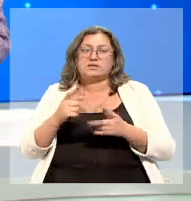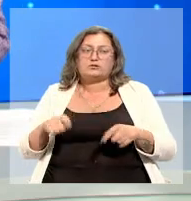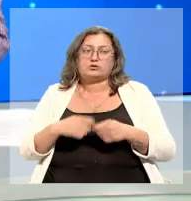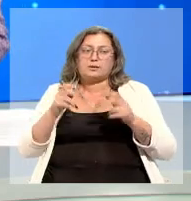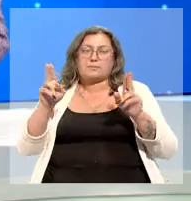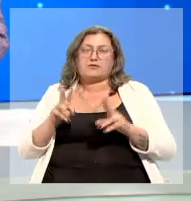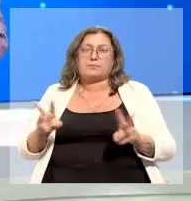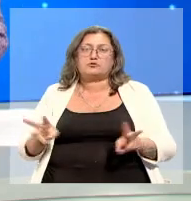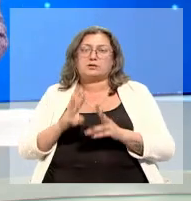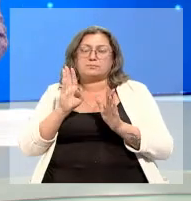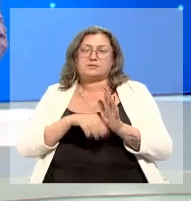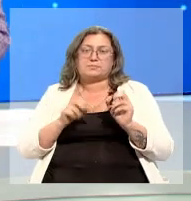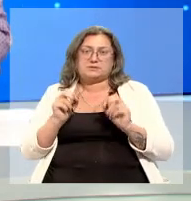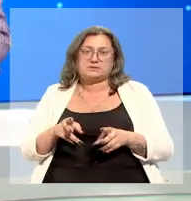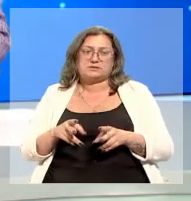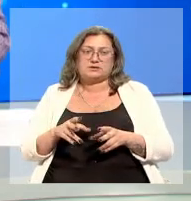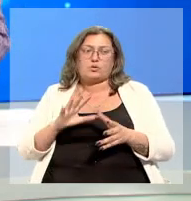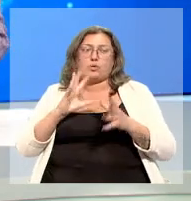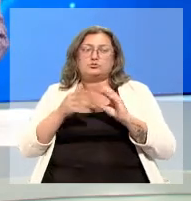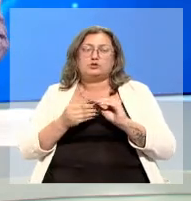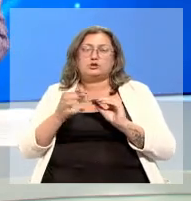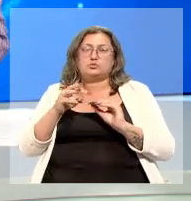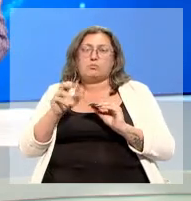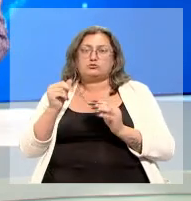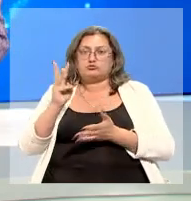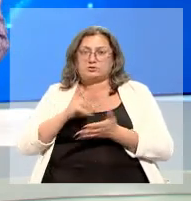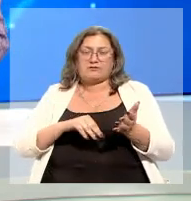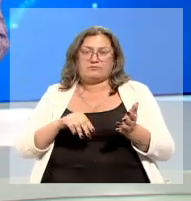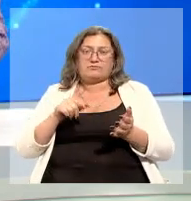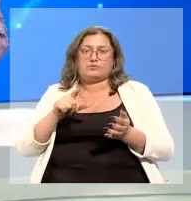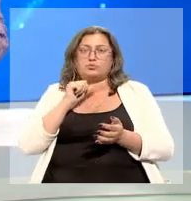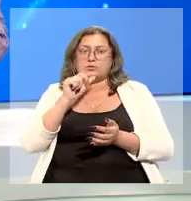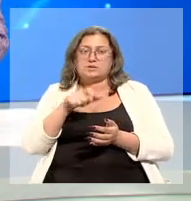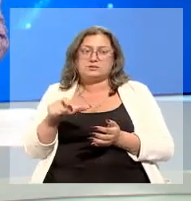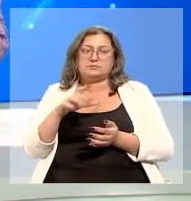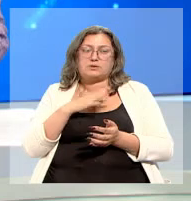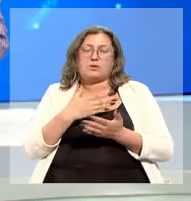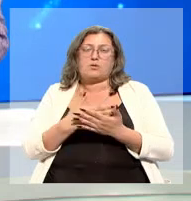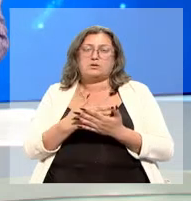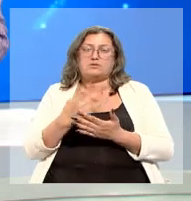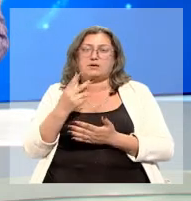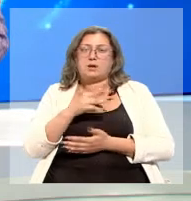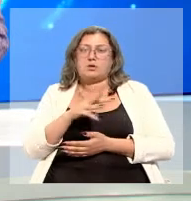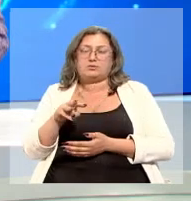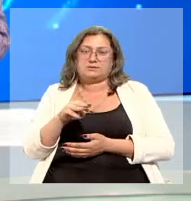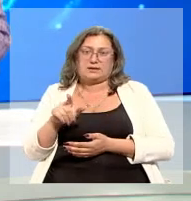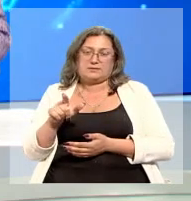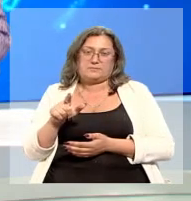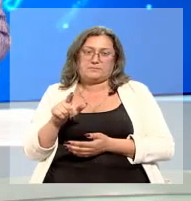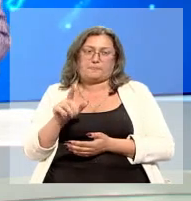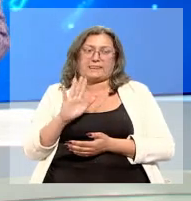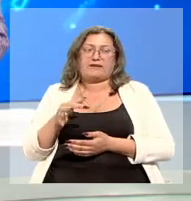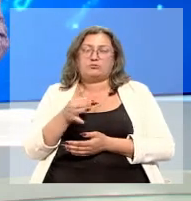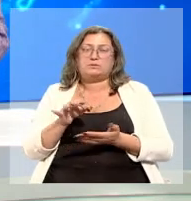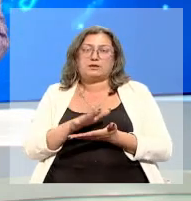нарушение правил пожарной безопасности. Общая сумма штрафа, которую понесли кустанайцы, составила порядка 2 миллионов тенге. В